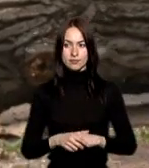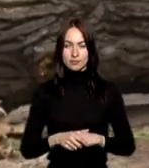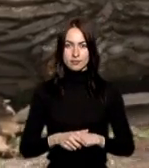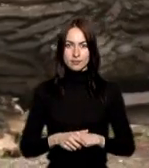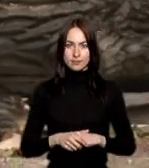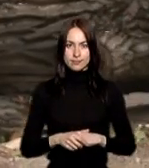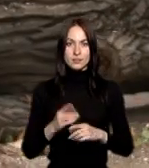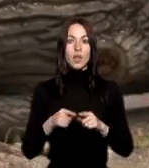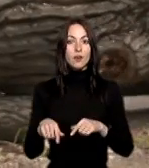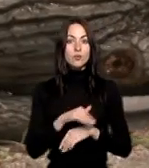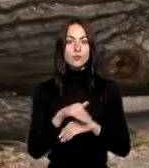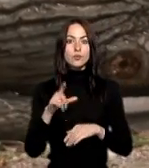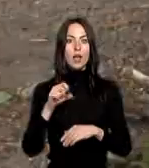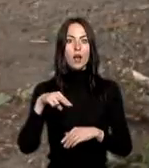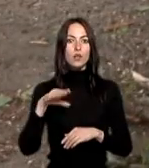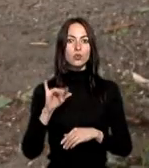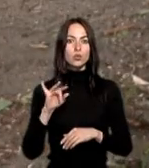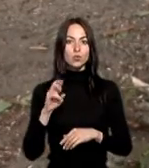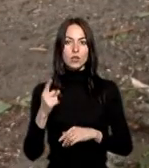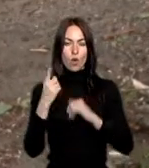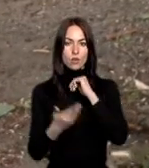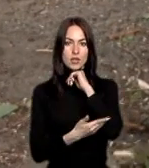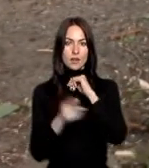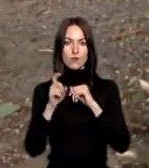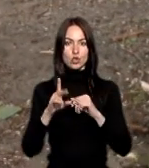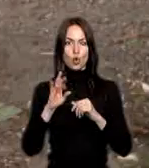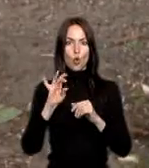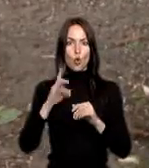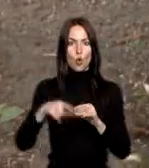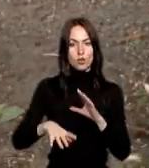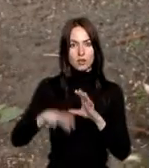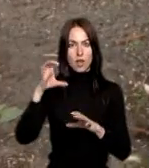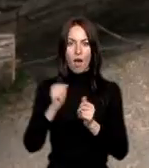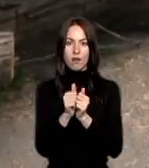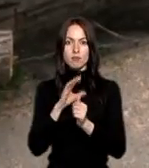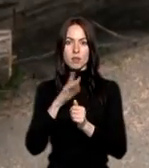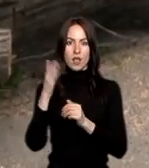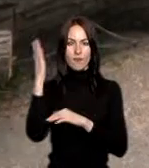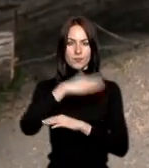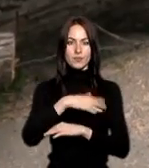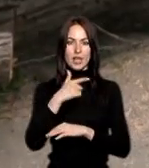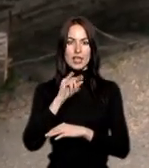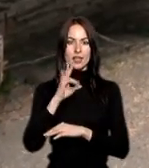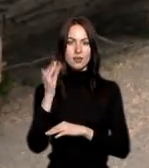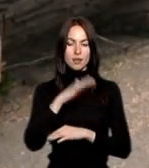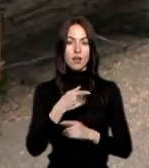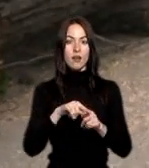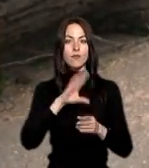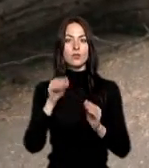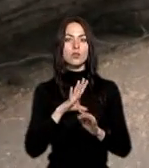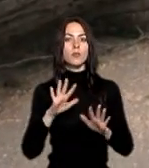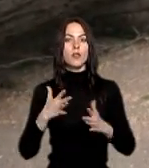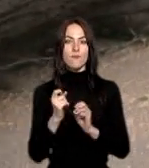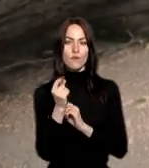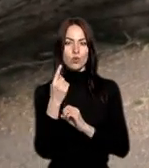Це вулиця Халтуріна. Одне дерево вирвало з коренем, сусіднього обірвало гілки. Сталося все о пів на 12, розповідає комунальник